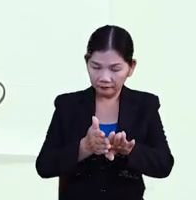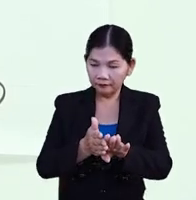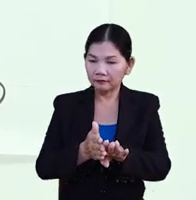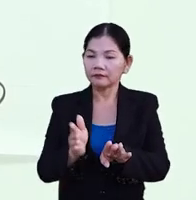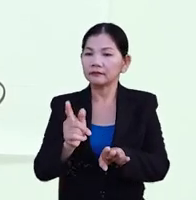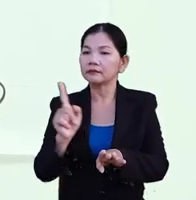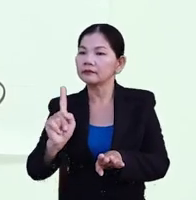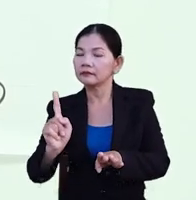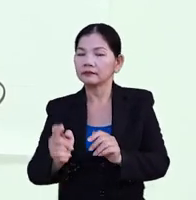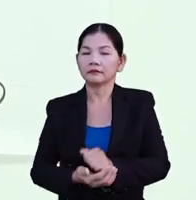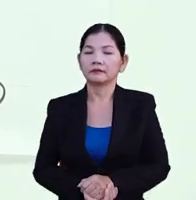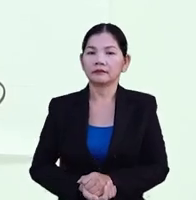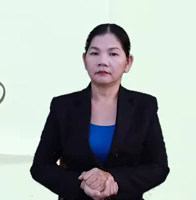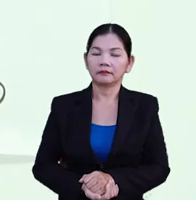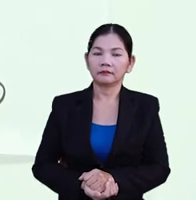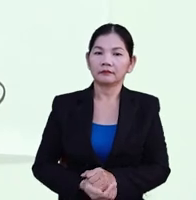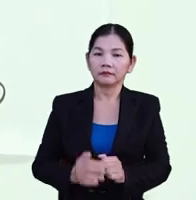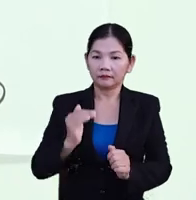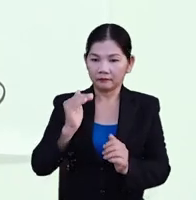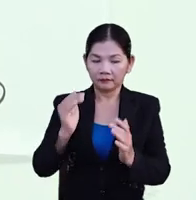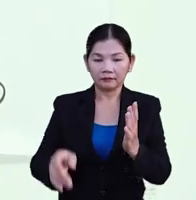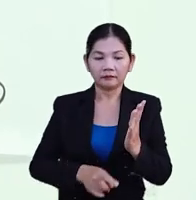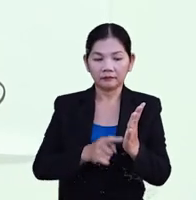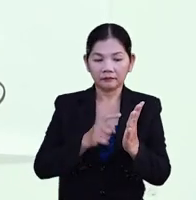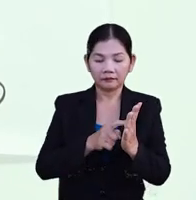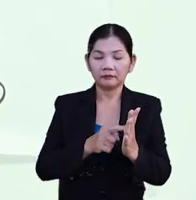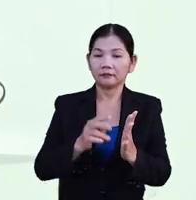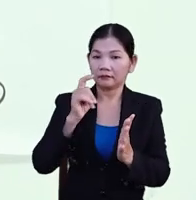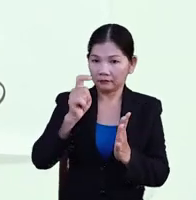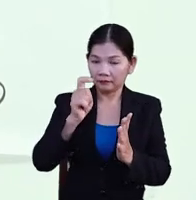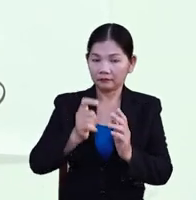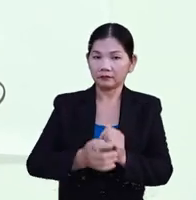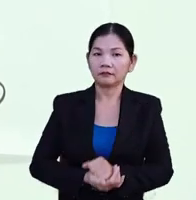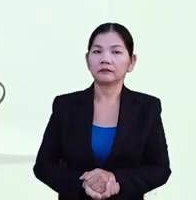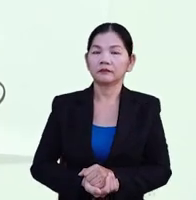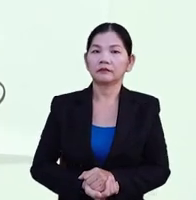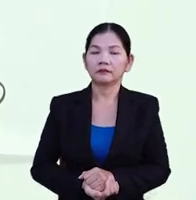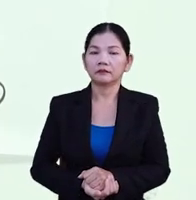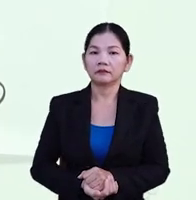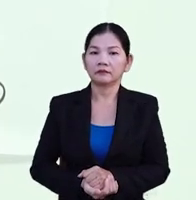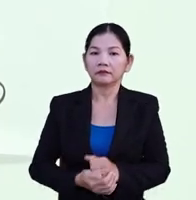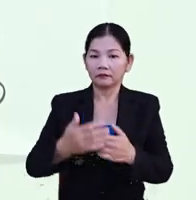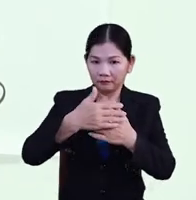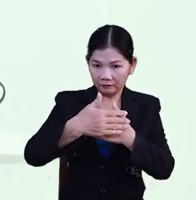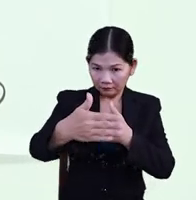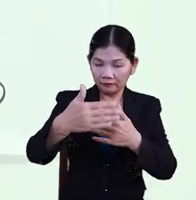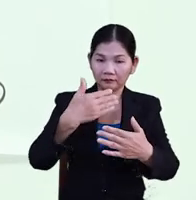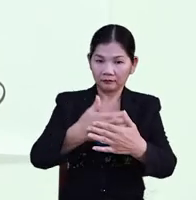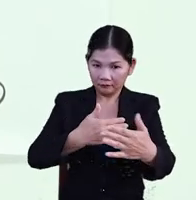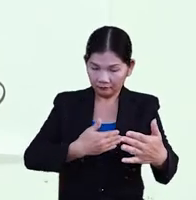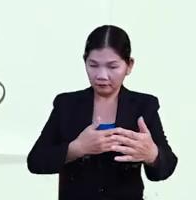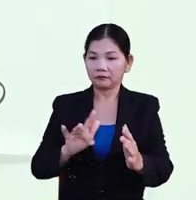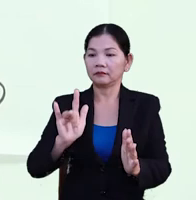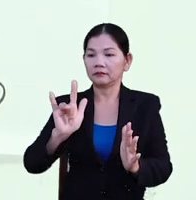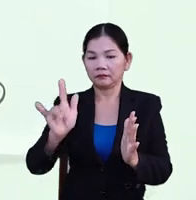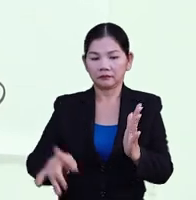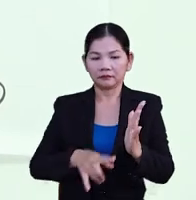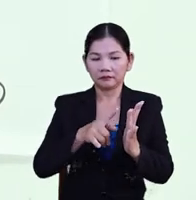ចាសុកជីកខាងខាងអ្វីទៅខាងមុខឬក៏ខាងក្រោយបូផា